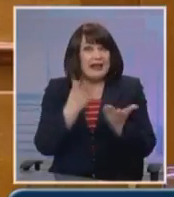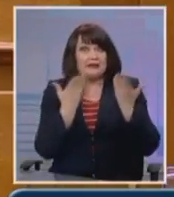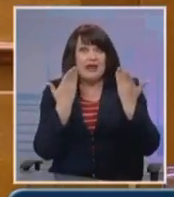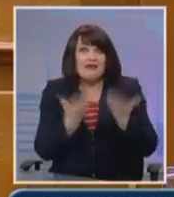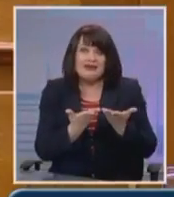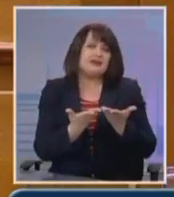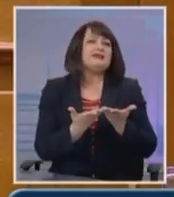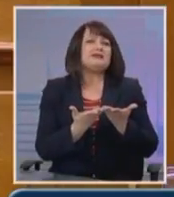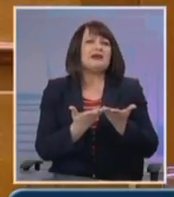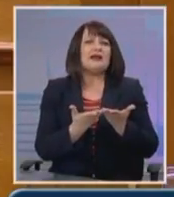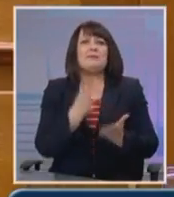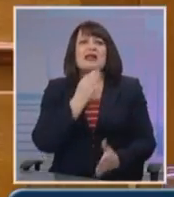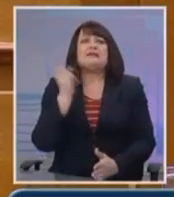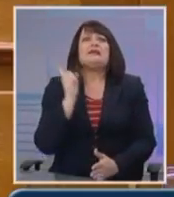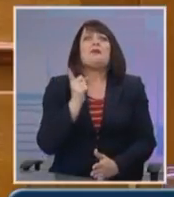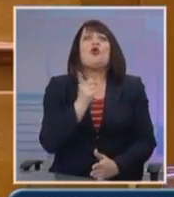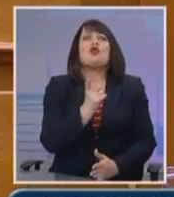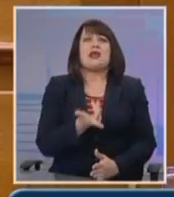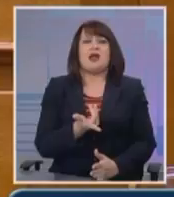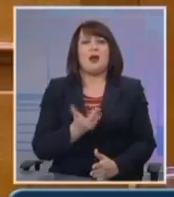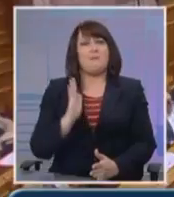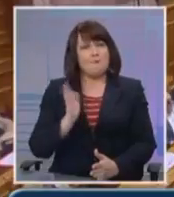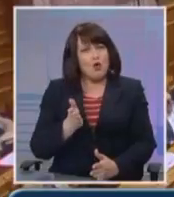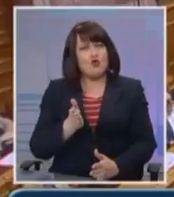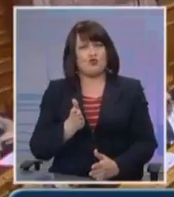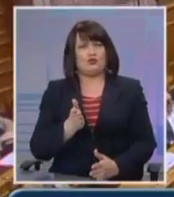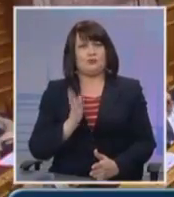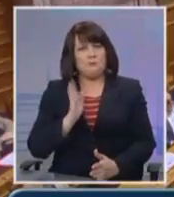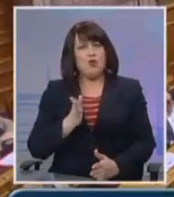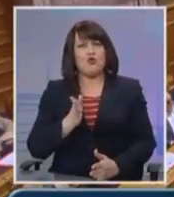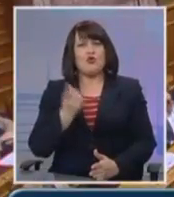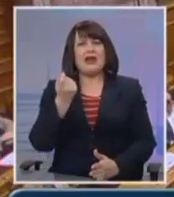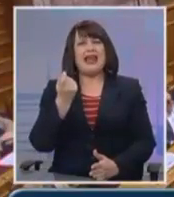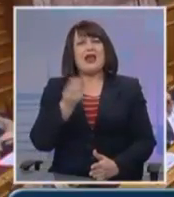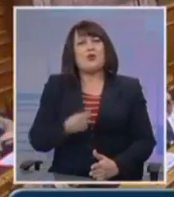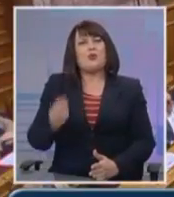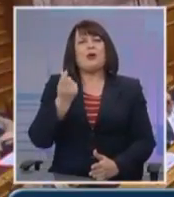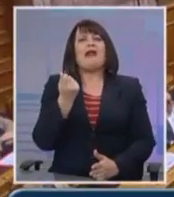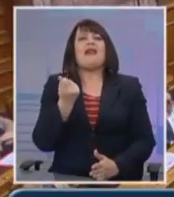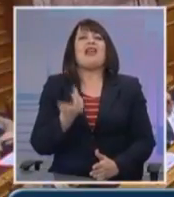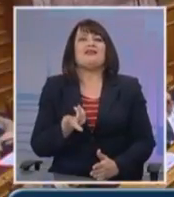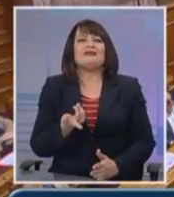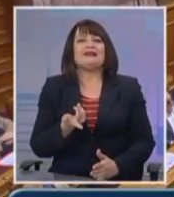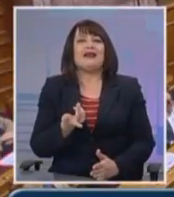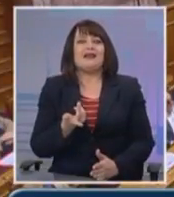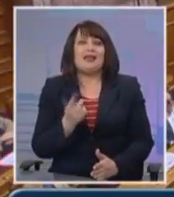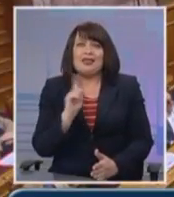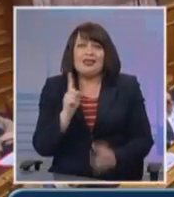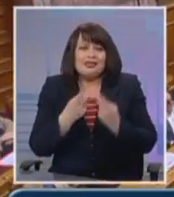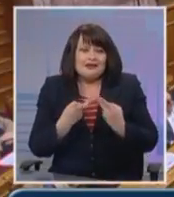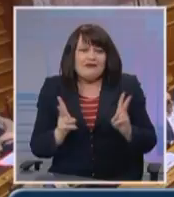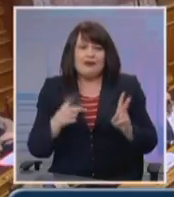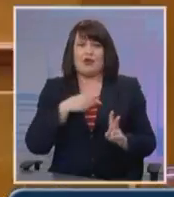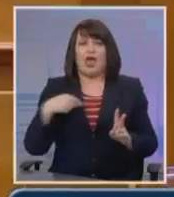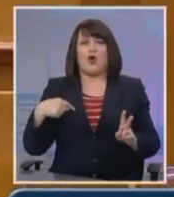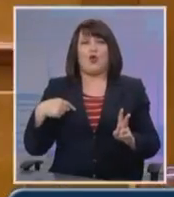καταλαβαίνετε, τιμωρούν τελικά όσους μπορούν και έχουν τη δυνατότητα να κερδίζουν λίγα περισσότερα χρήματα και φυσικά δεν επιτρέπουν στους